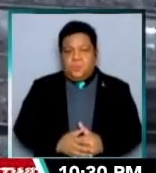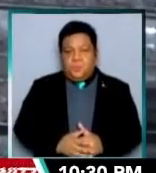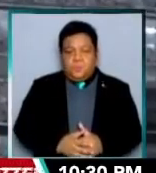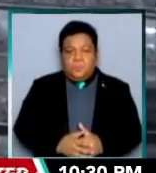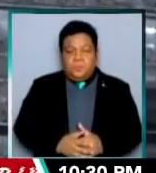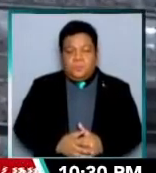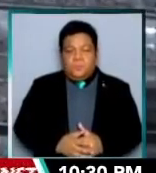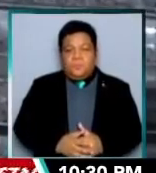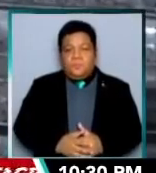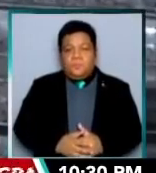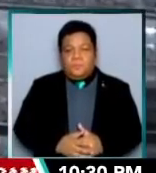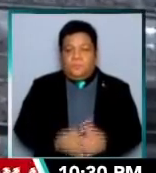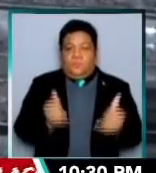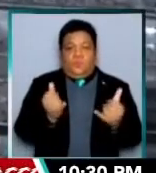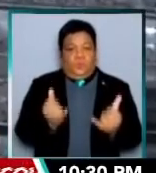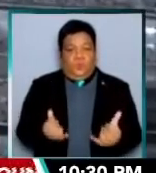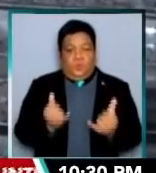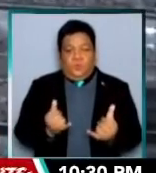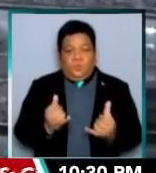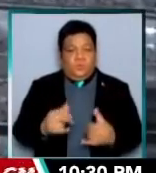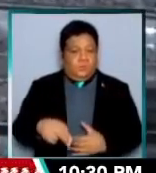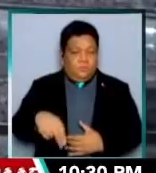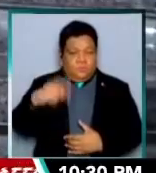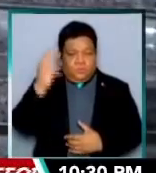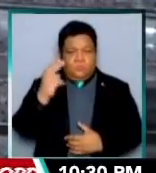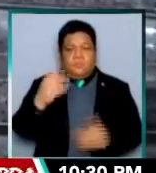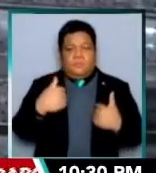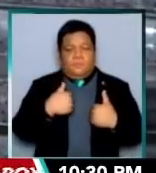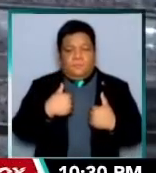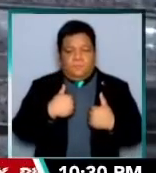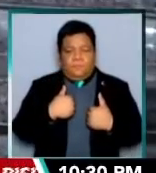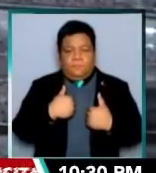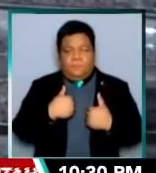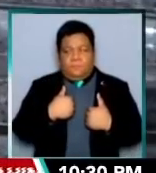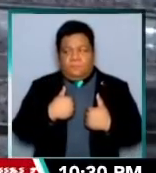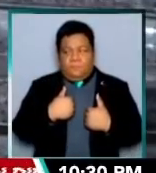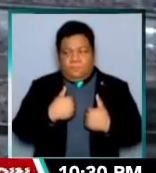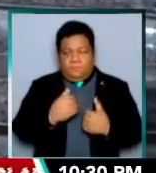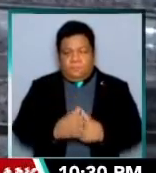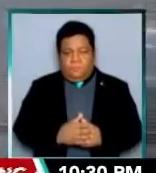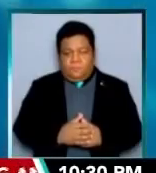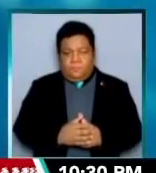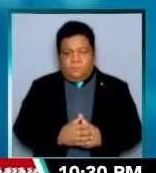Naitala ngayong araw ang pinakamataas na bilang ng aktibong kaso ng COVID-19 mula na magkapandemya.